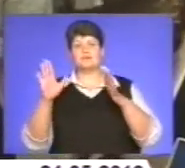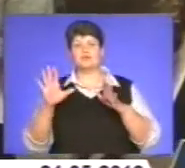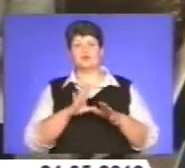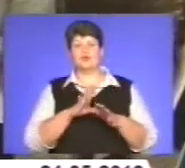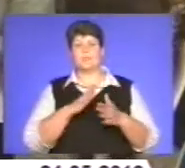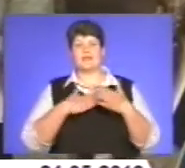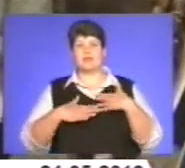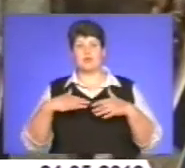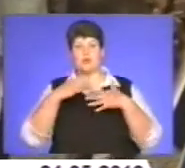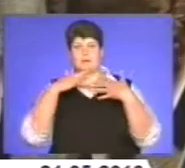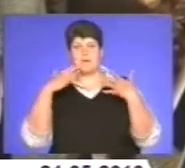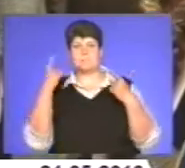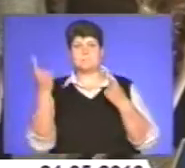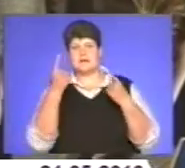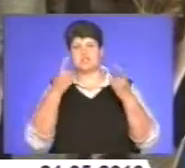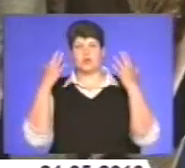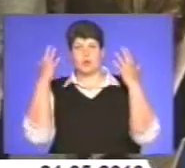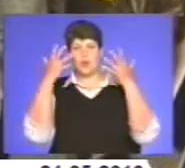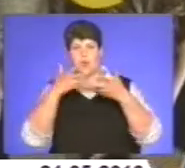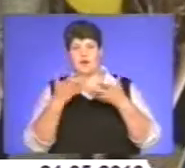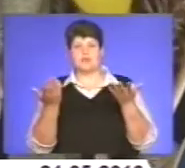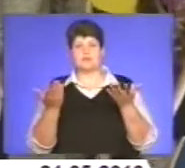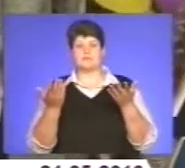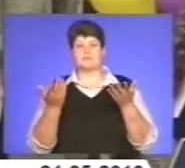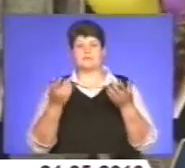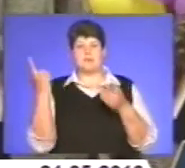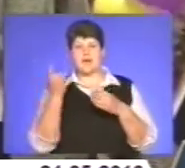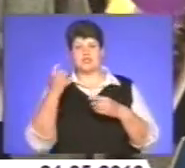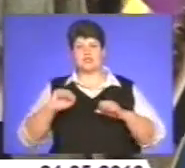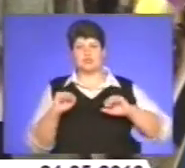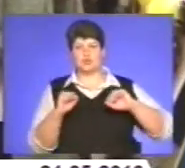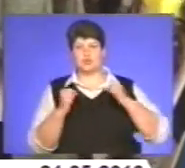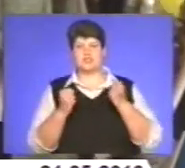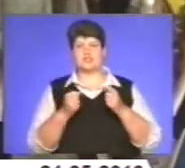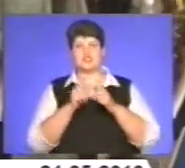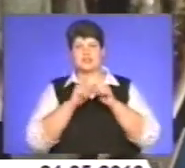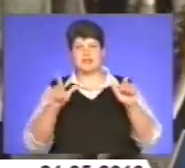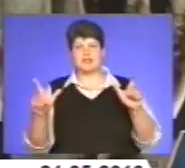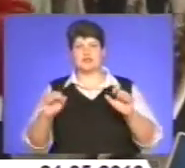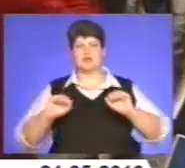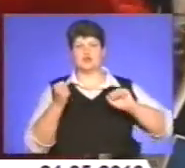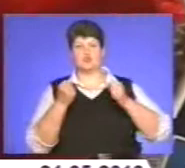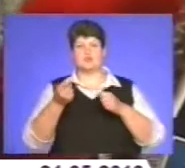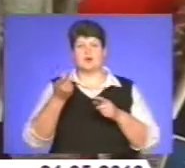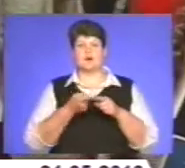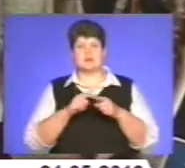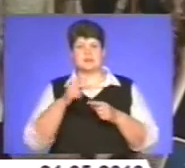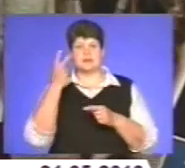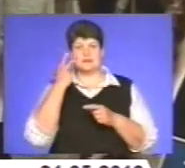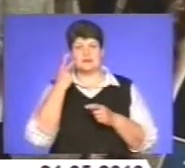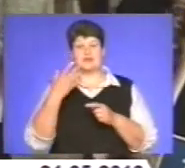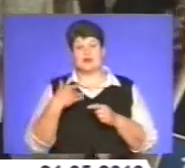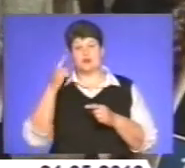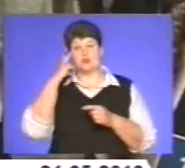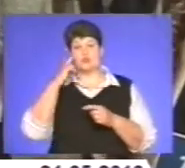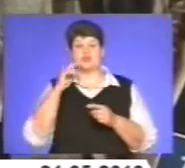приємного, як це кажуть, перше кохання, взагалі перші друзі. Шкільна дружба – це навіки, як кажуть. Я надіюся, я знайшла тут